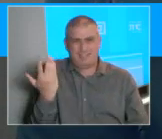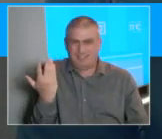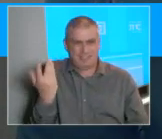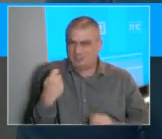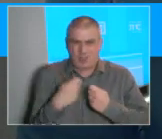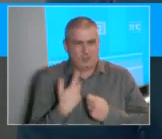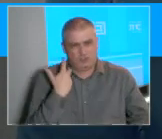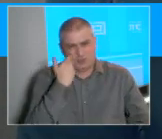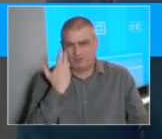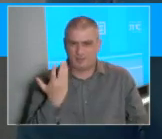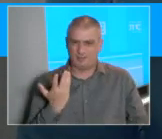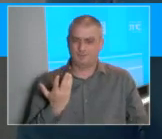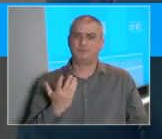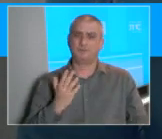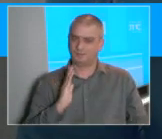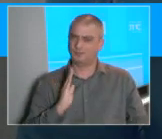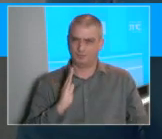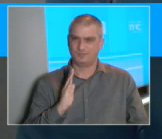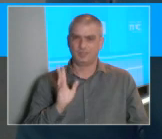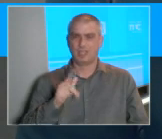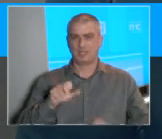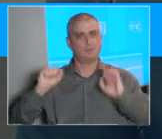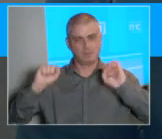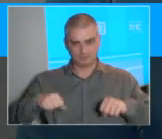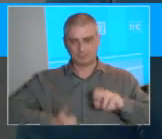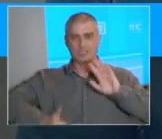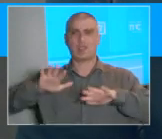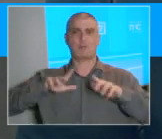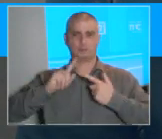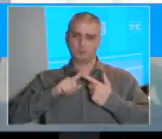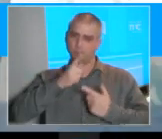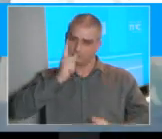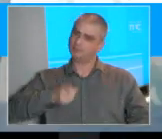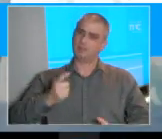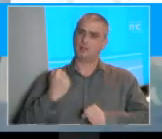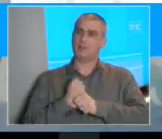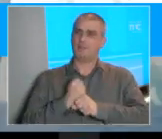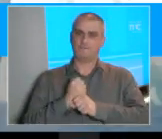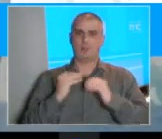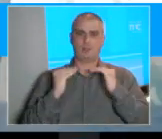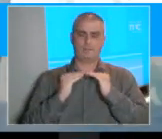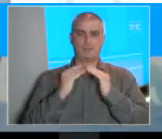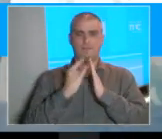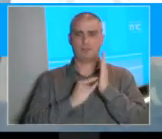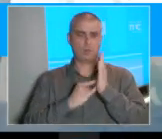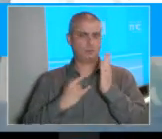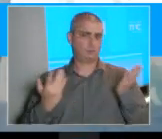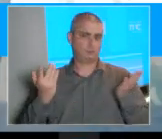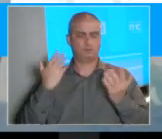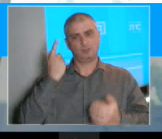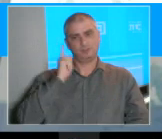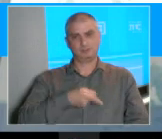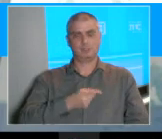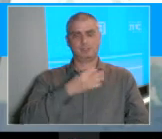של לפרגן. גם הנשיא, גם ראש ממשלה, הוא צריך לפעול בהתאם לחוקים, והוא היה